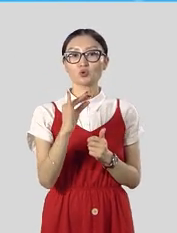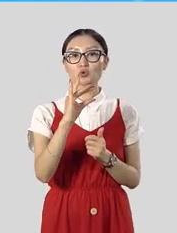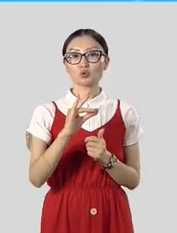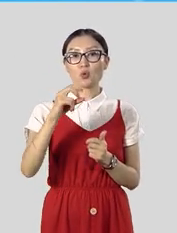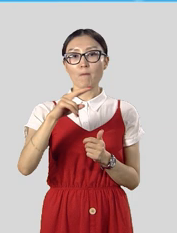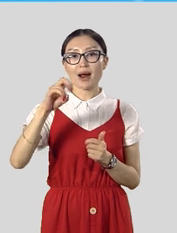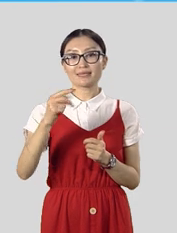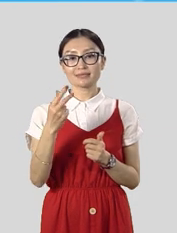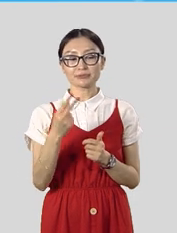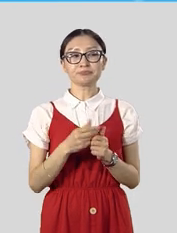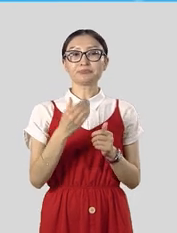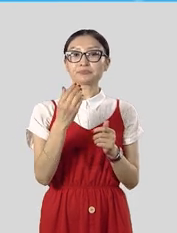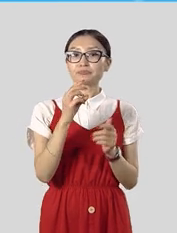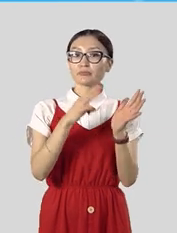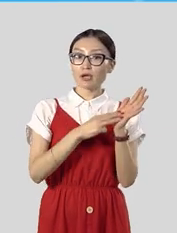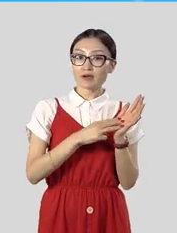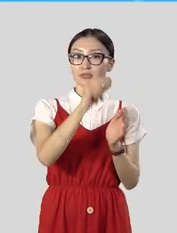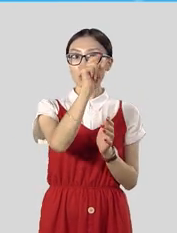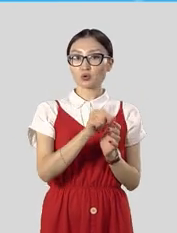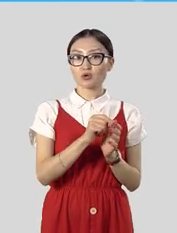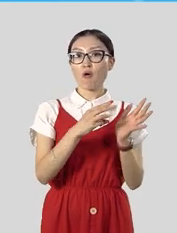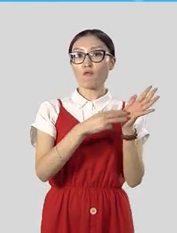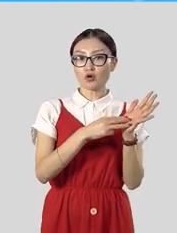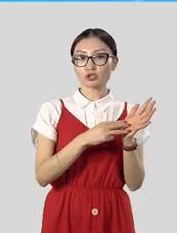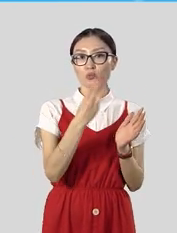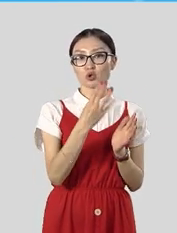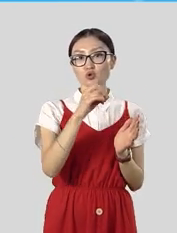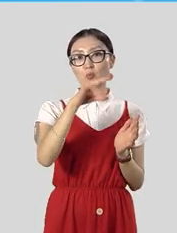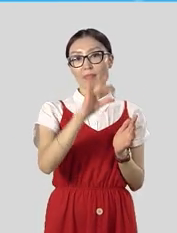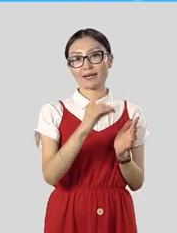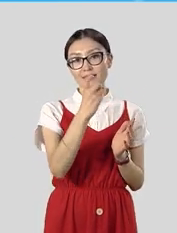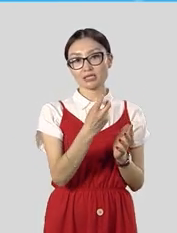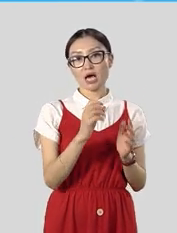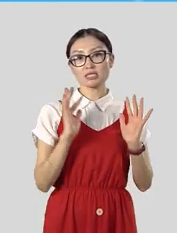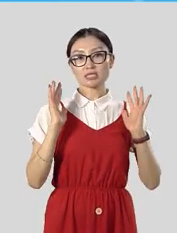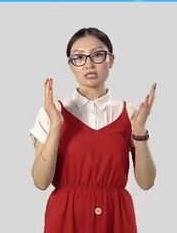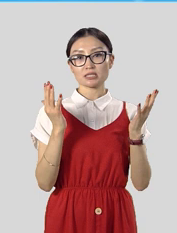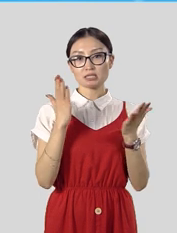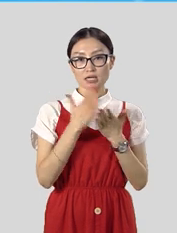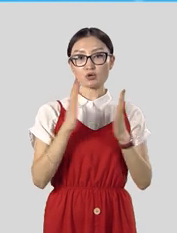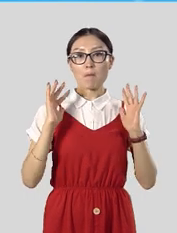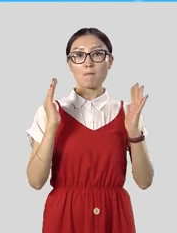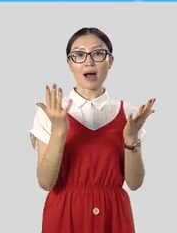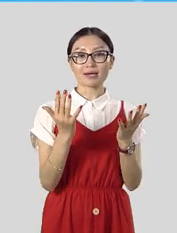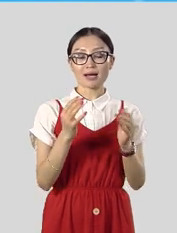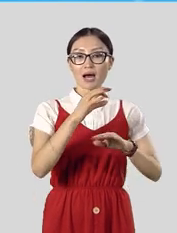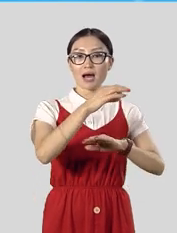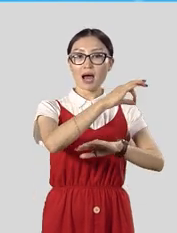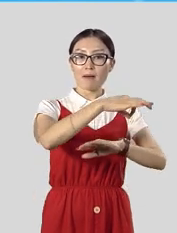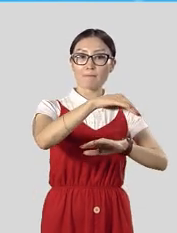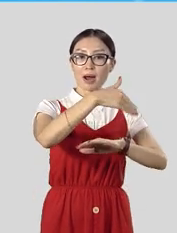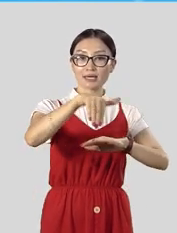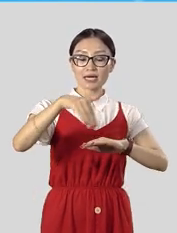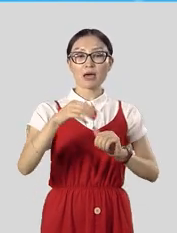У восьмилучевых коралловых полипов 8 щупалец, снабженных по краям пиннулами –